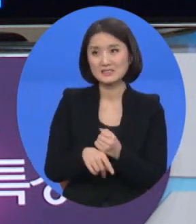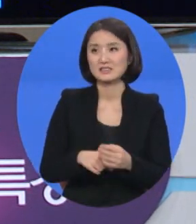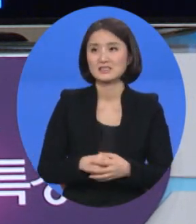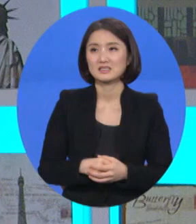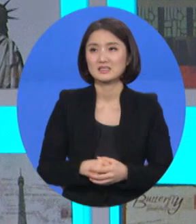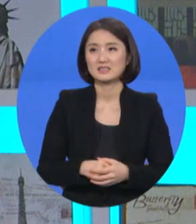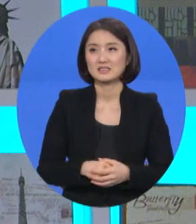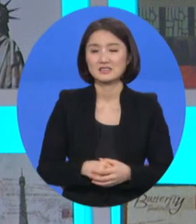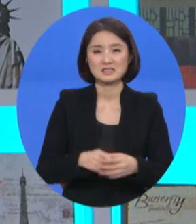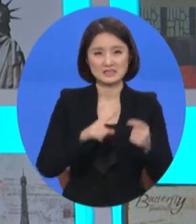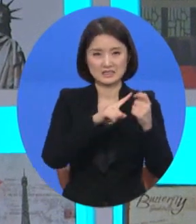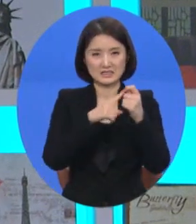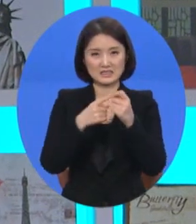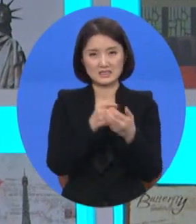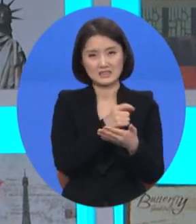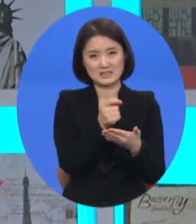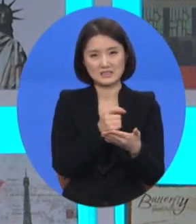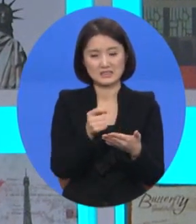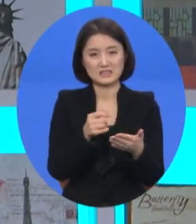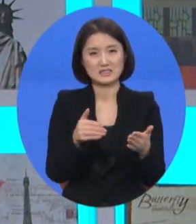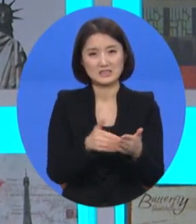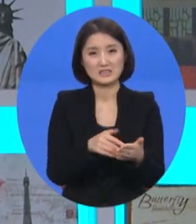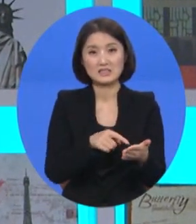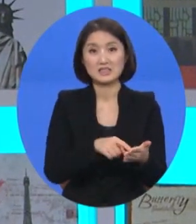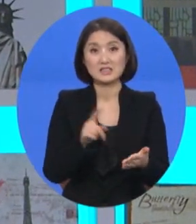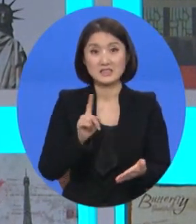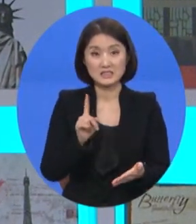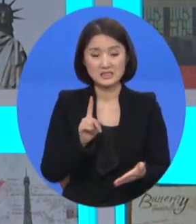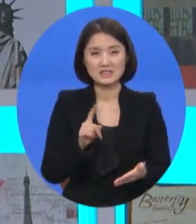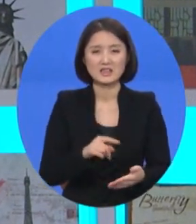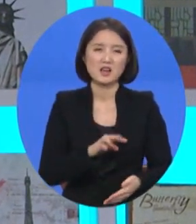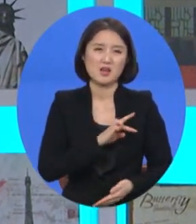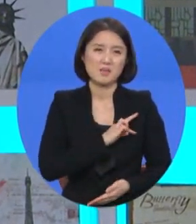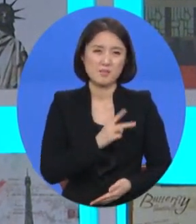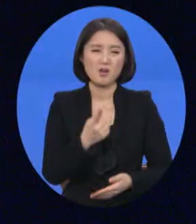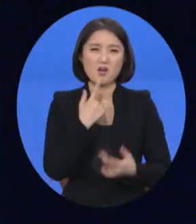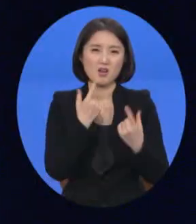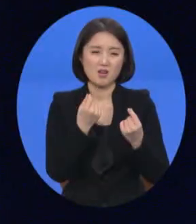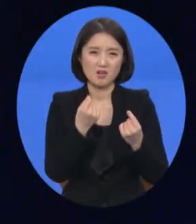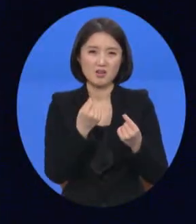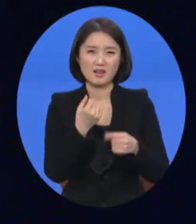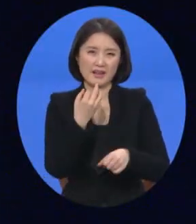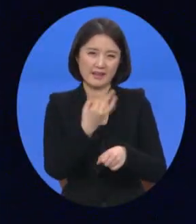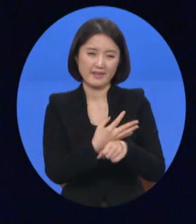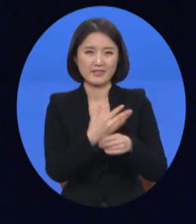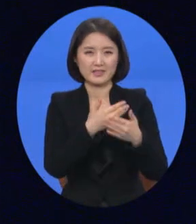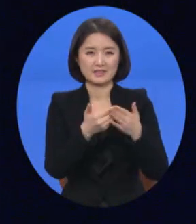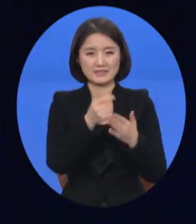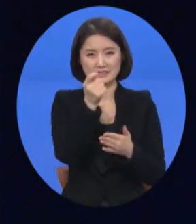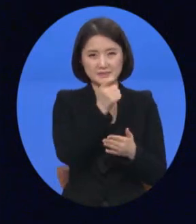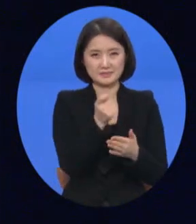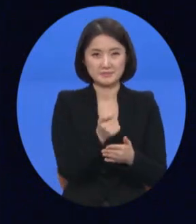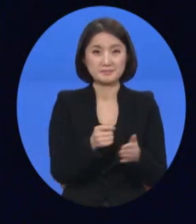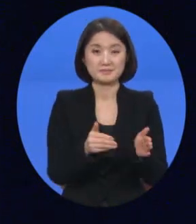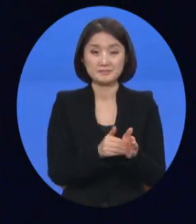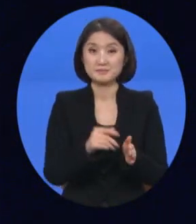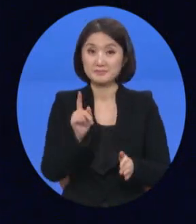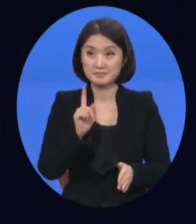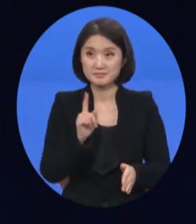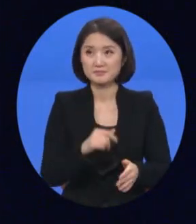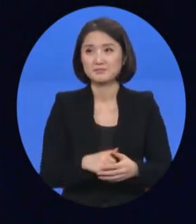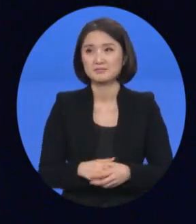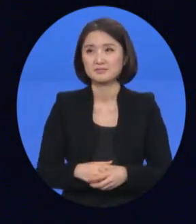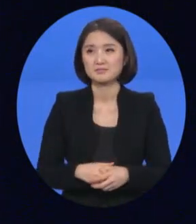글을 쓰는데 마치 요즘 그렇지만 명함 정도의 허 양으로 선 왔는데 자기를 소개를 했습니다 뭐라고 했느냐